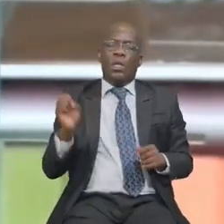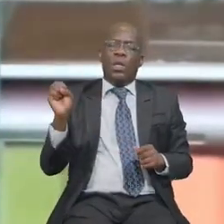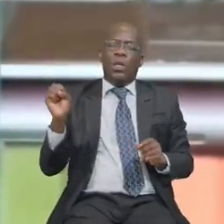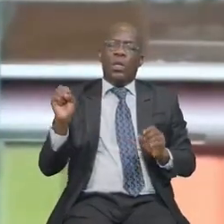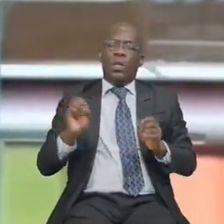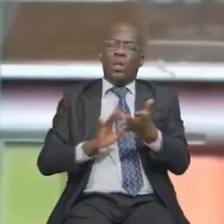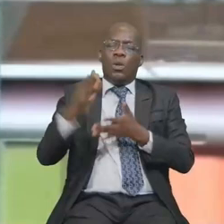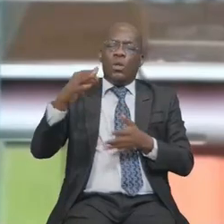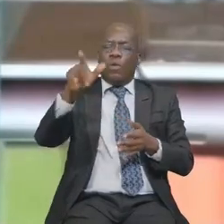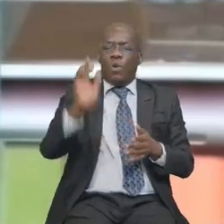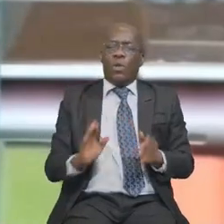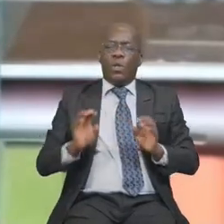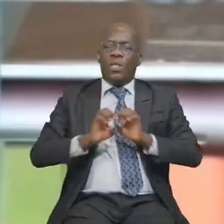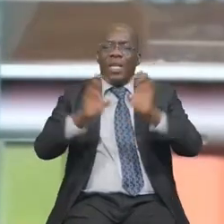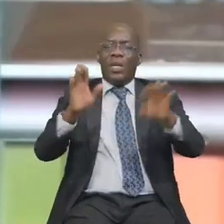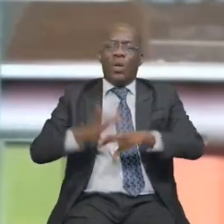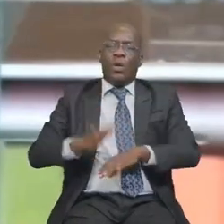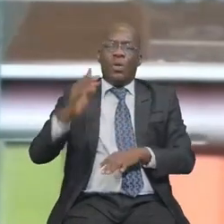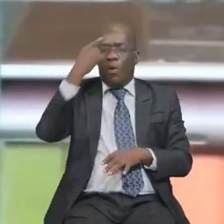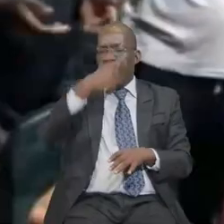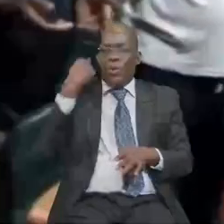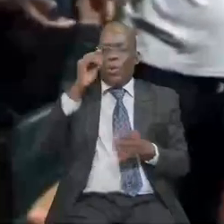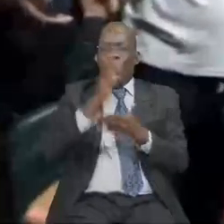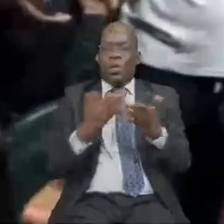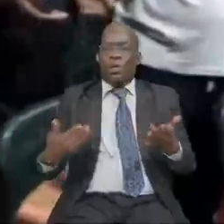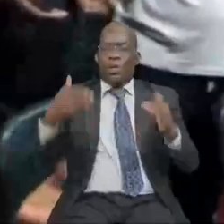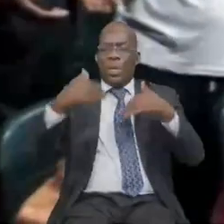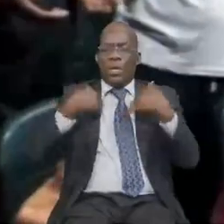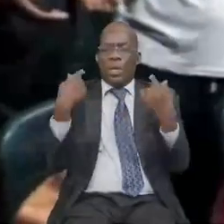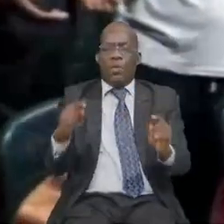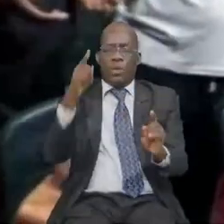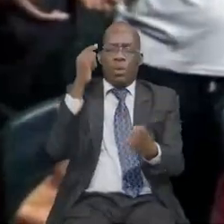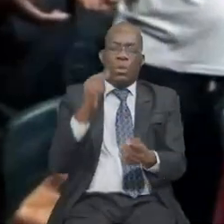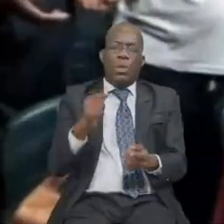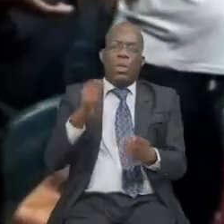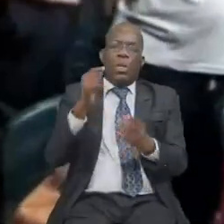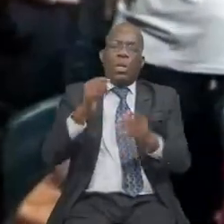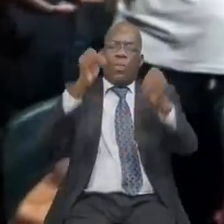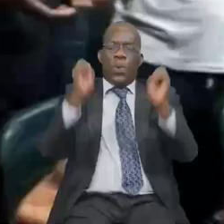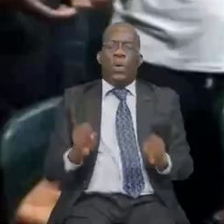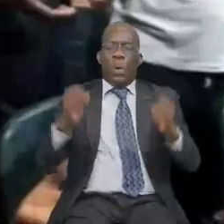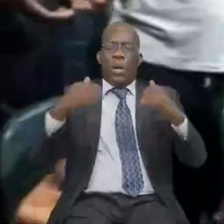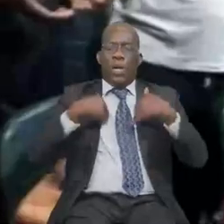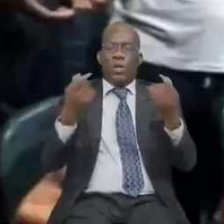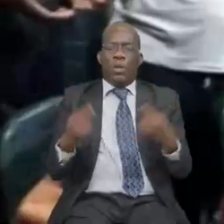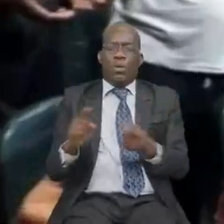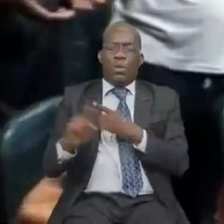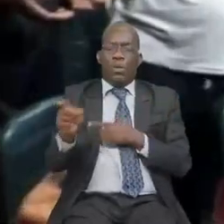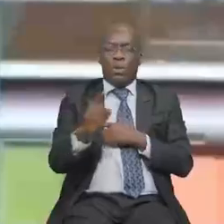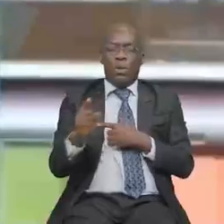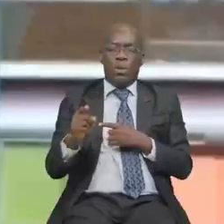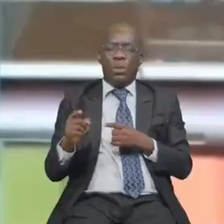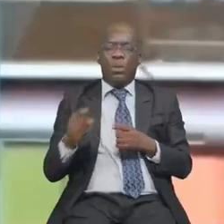vie. Quelque chose est arrivé. La puissance est venue en toi. Et tu